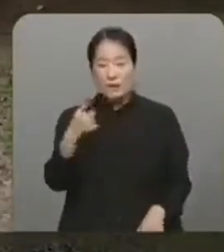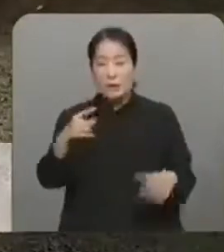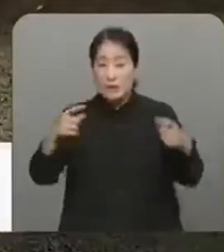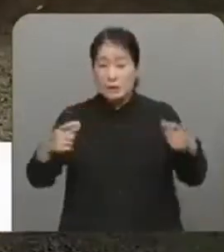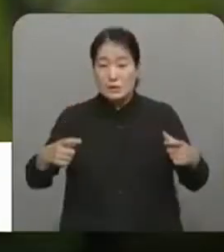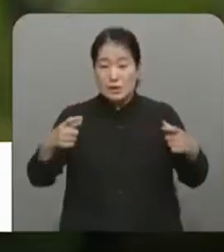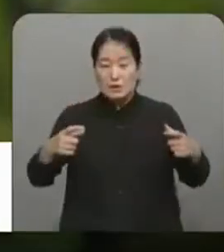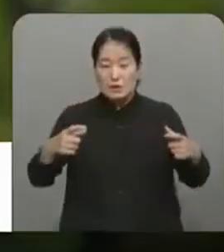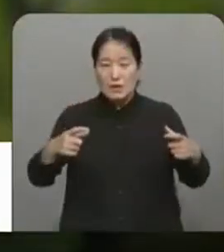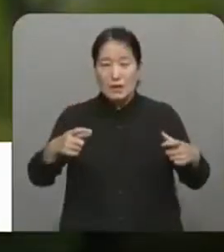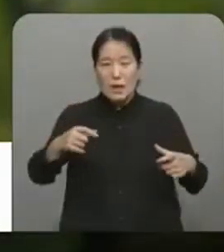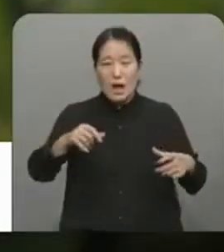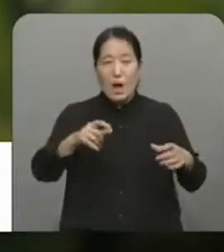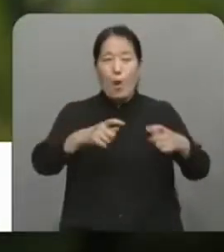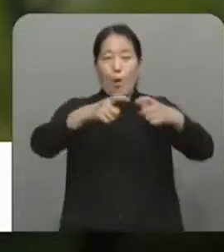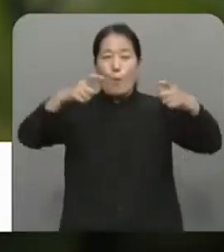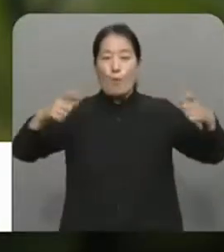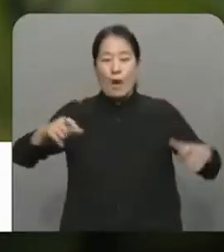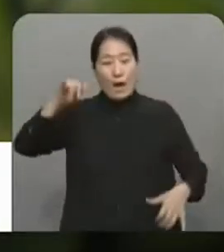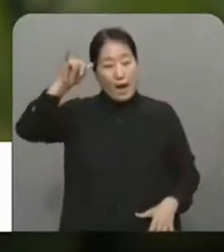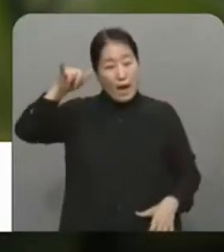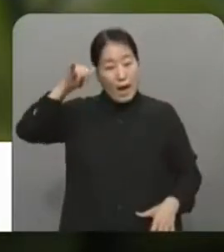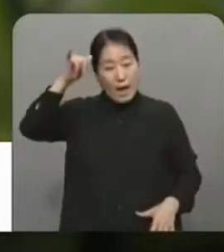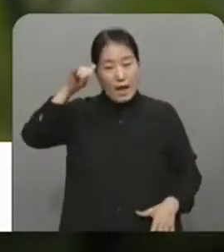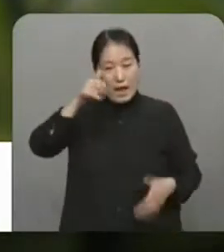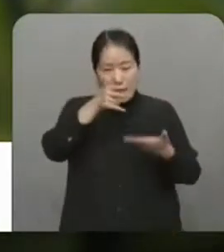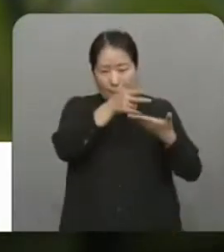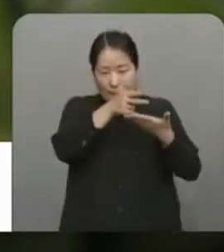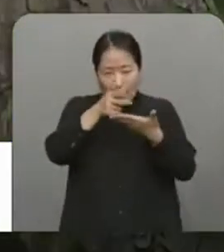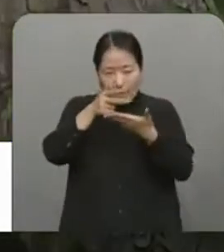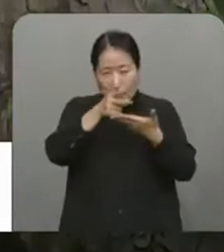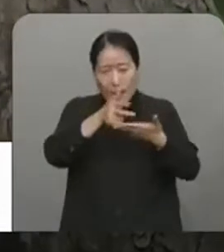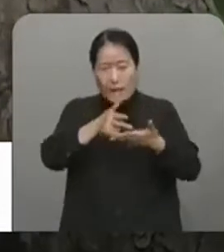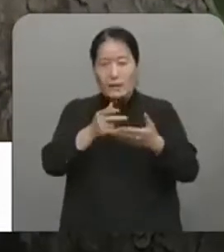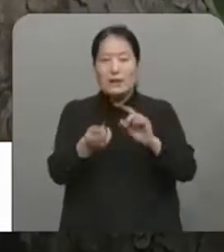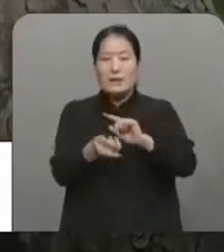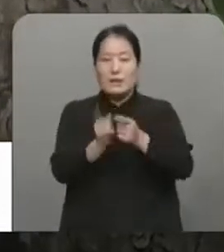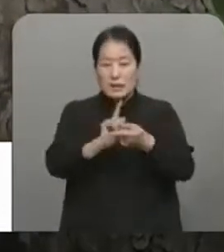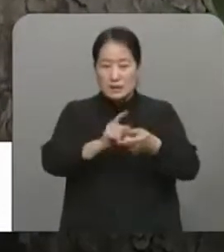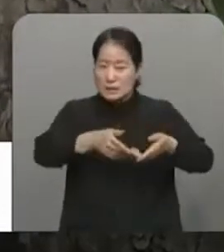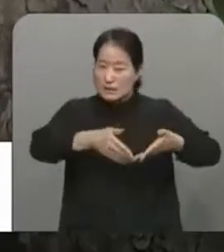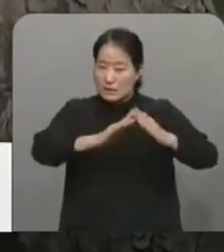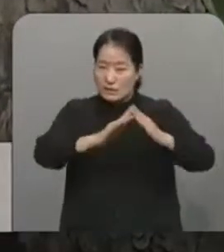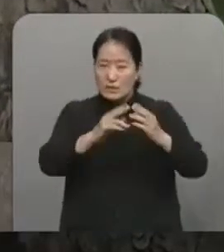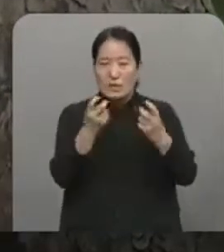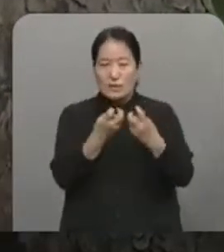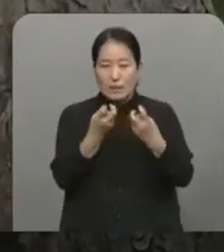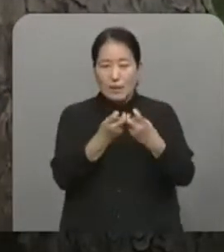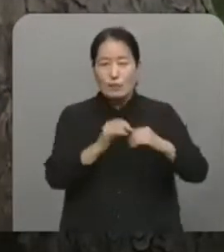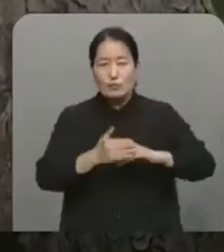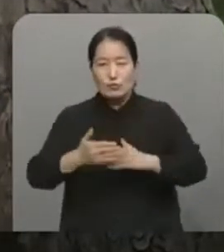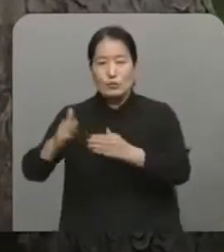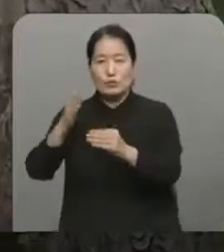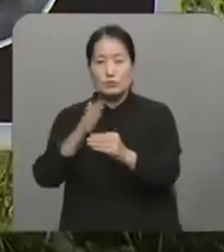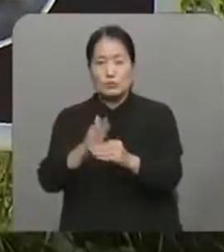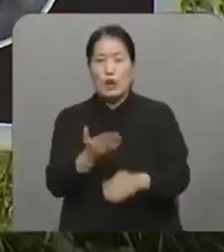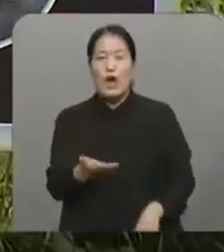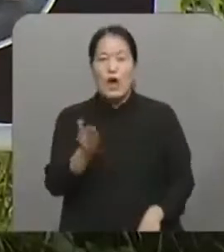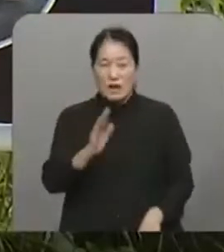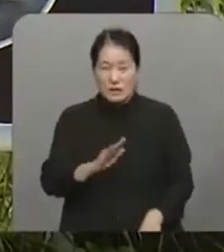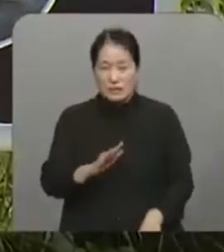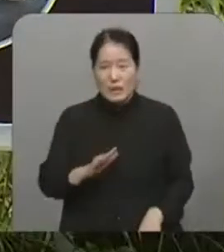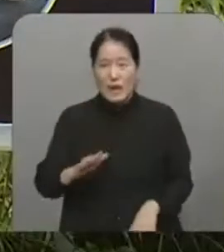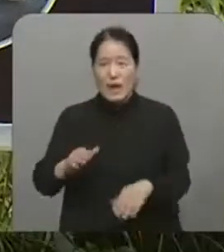삼척에는 감지 면적이 넓은 인공지능 열화상 카메라를 대신 배치하는 방안이 추진 중입니다. 하지만